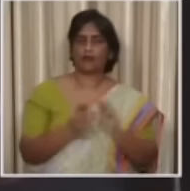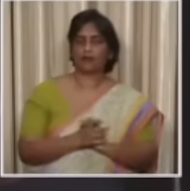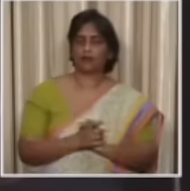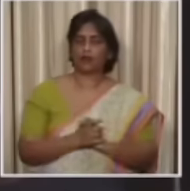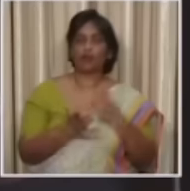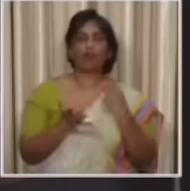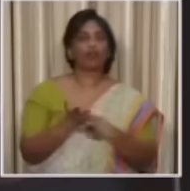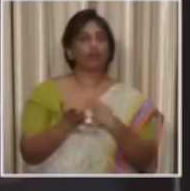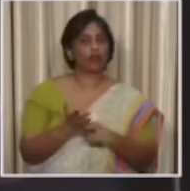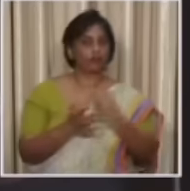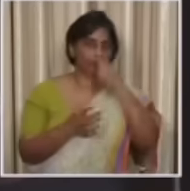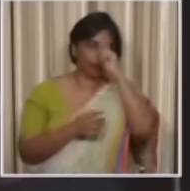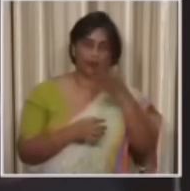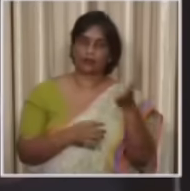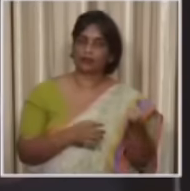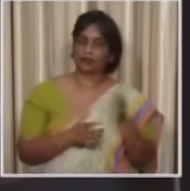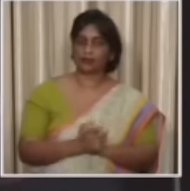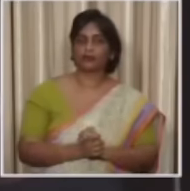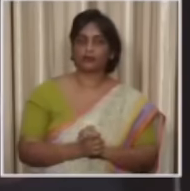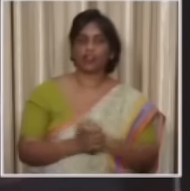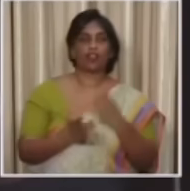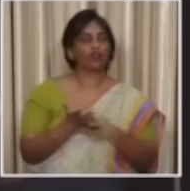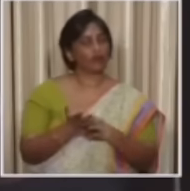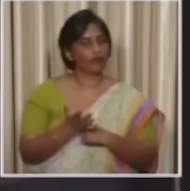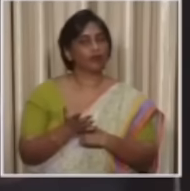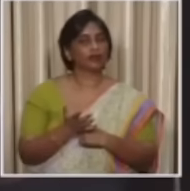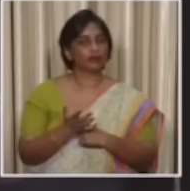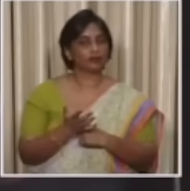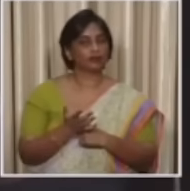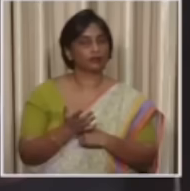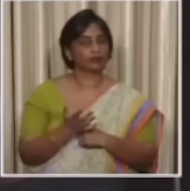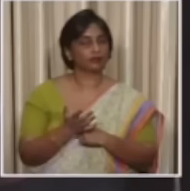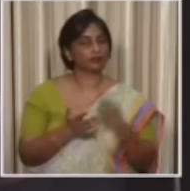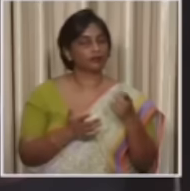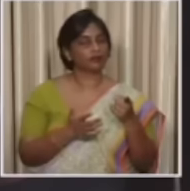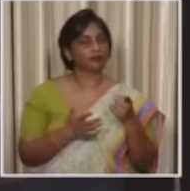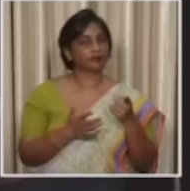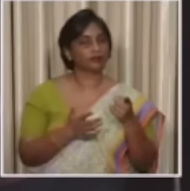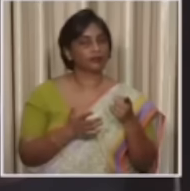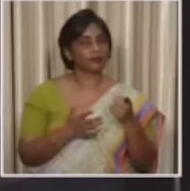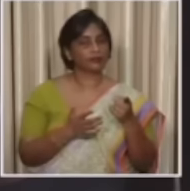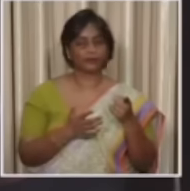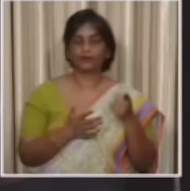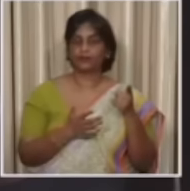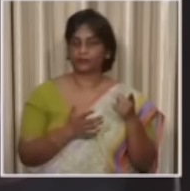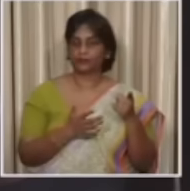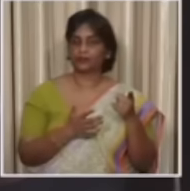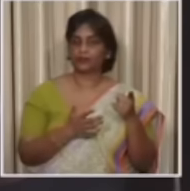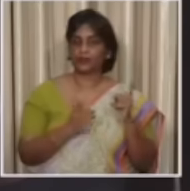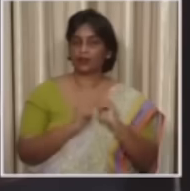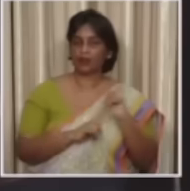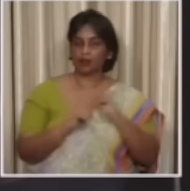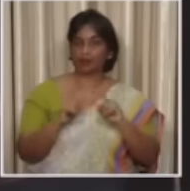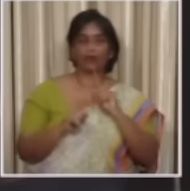පස්සේ රෝහිතාබේ ගුණවර්ධන මහත්තයා හිටියා. රෝහිතාබේ ගුණවර්ධන මහත්තයා යාගේ තියෙන්නේ මේ පාර්ලිමේන්තු